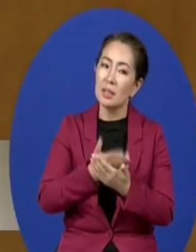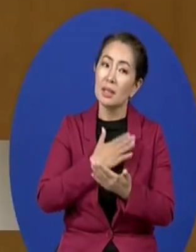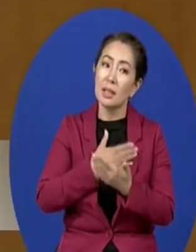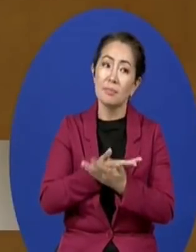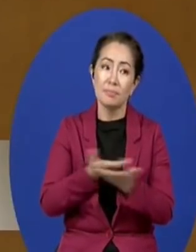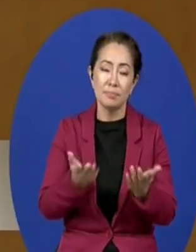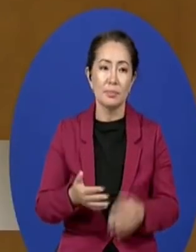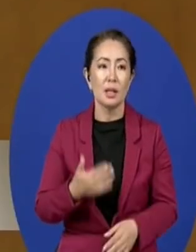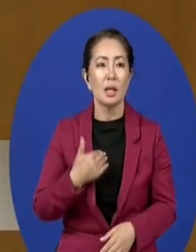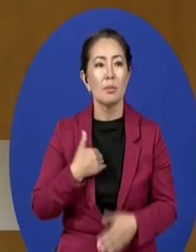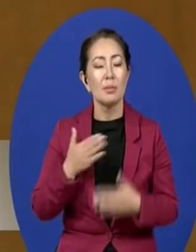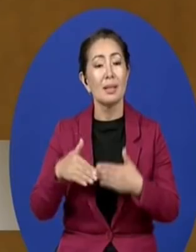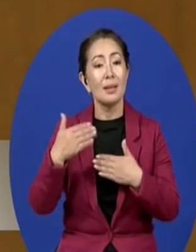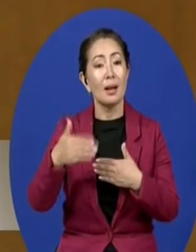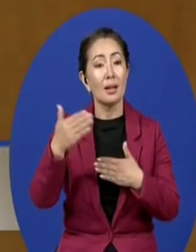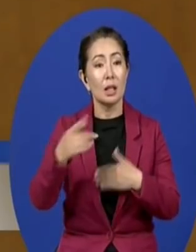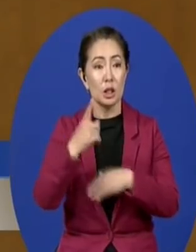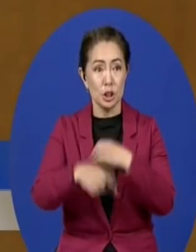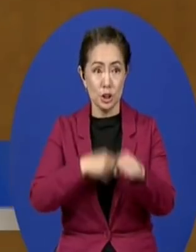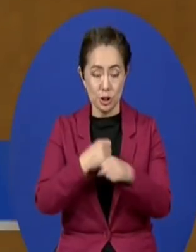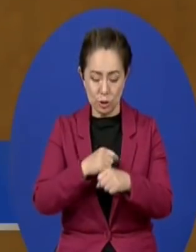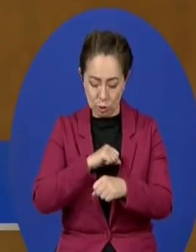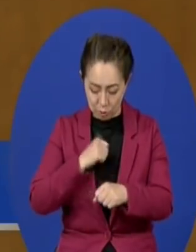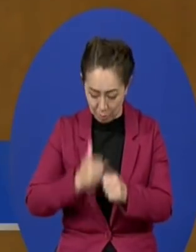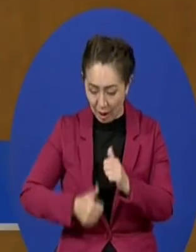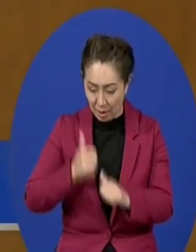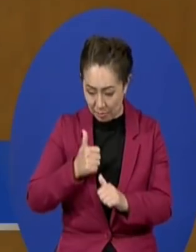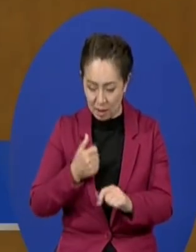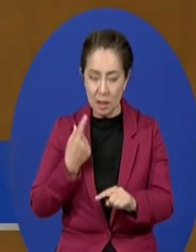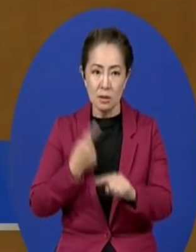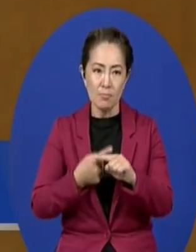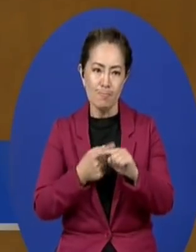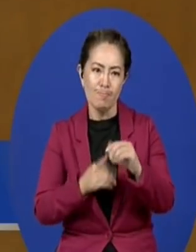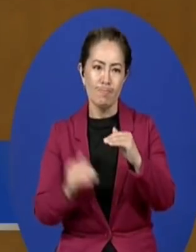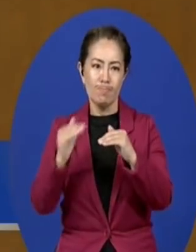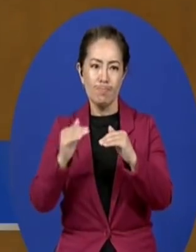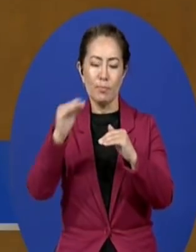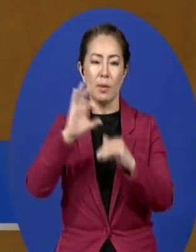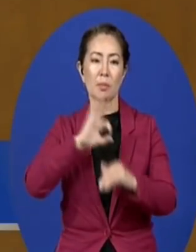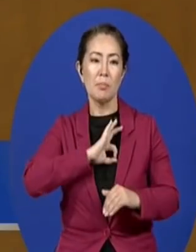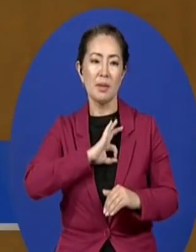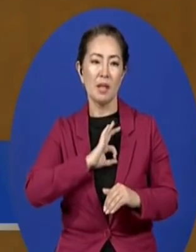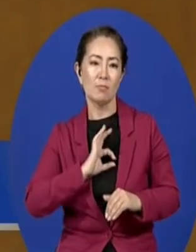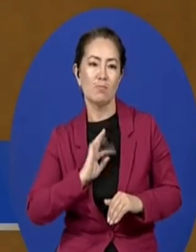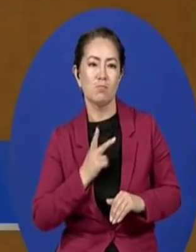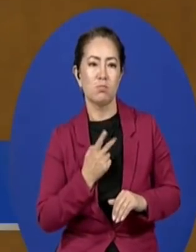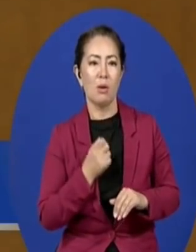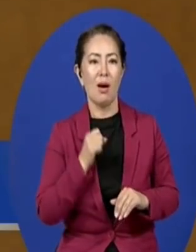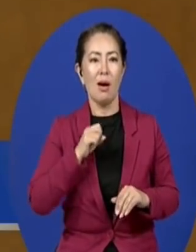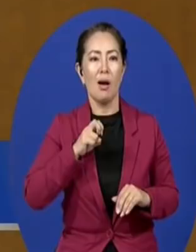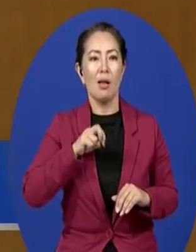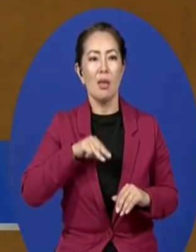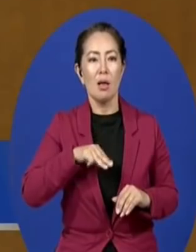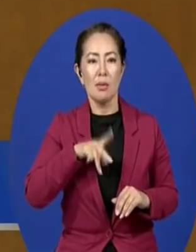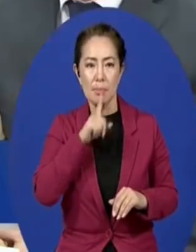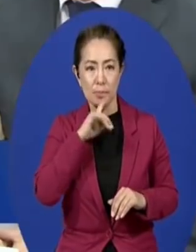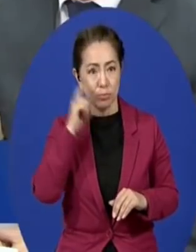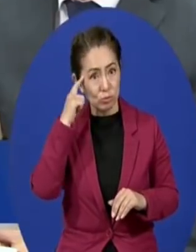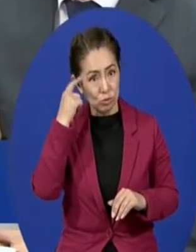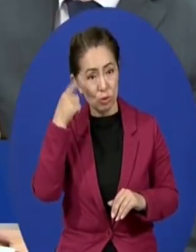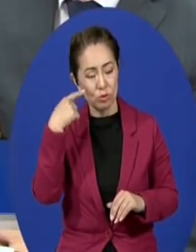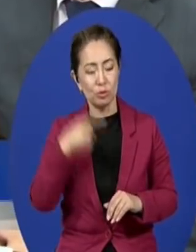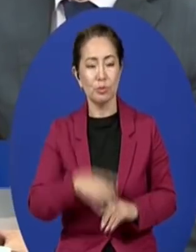хэлтий. Миний хувьд дараа дараагийн жилдээ өөрийнхөө энэ гаргасан амжилтаа илүү ахиулж медалийнхаа өнгийг өөрчлөх тийм зорилготой